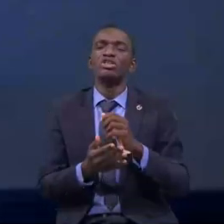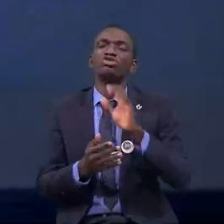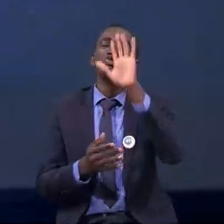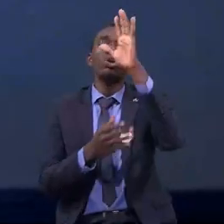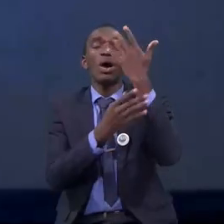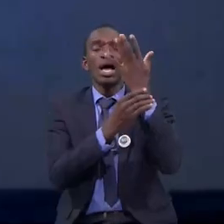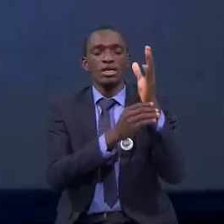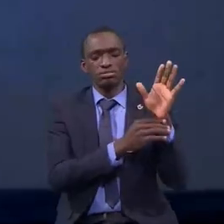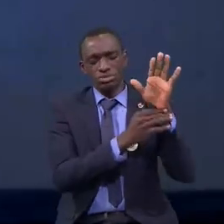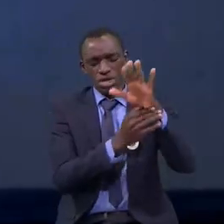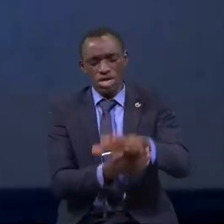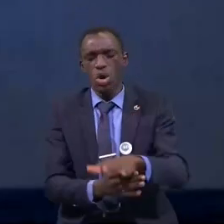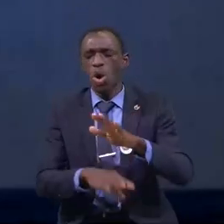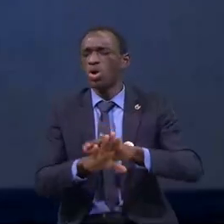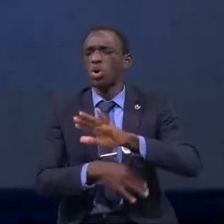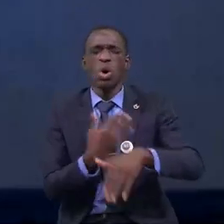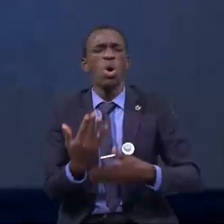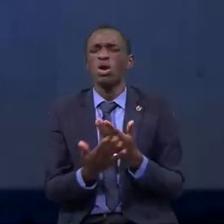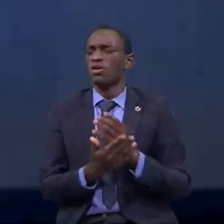Et que ta main repose sur chacun.